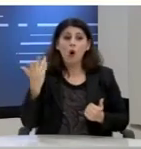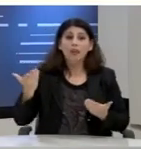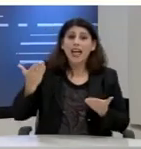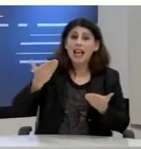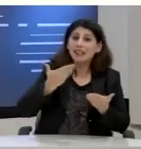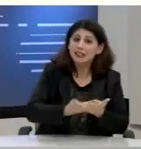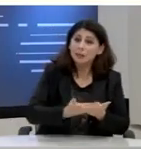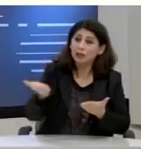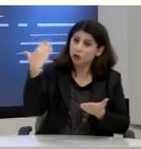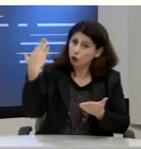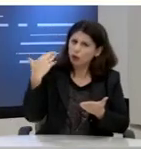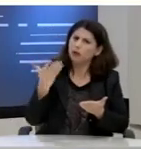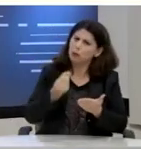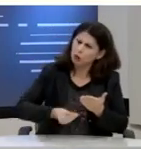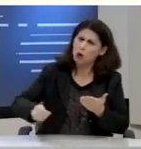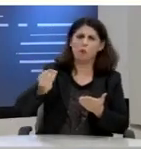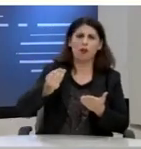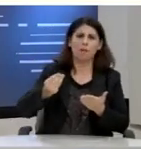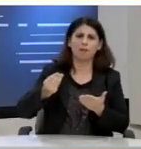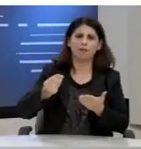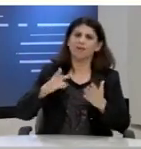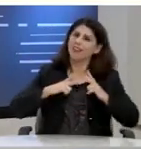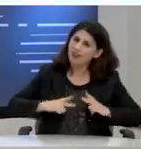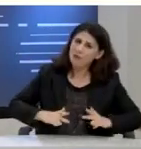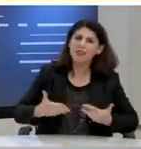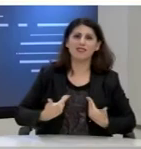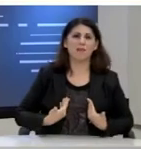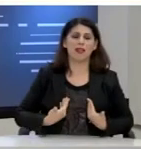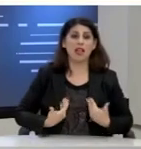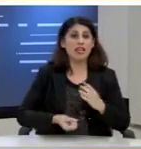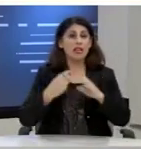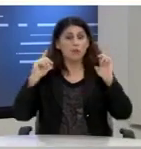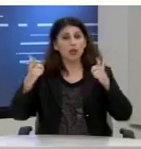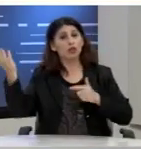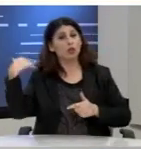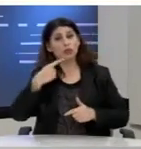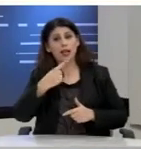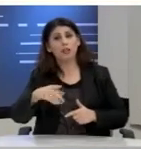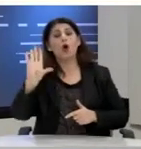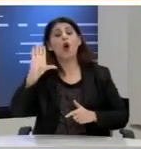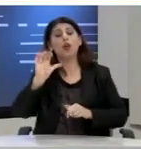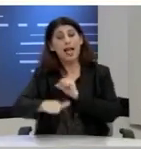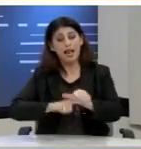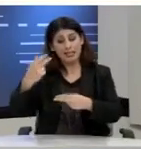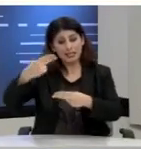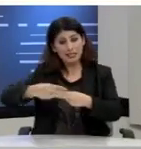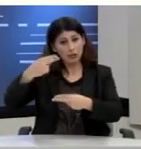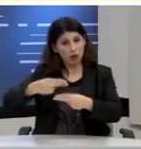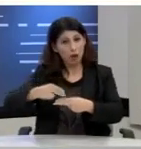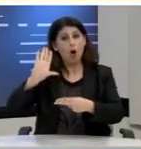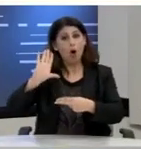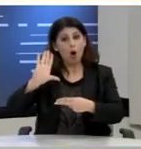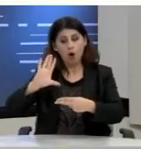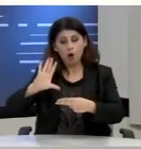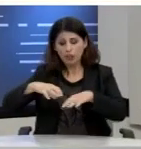είχατε τότε και πολλά περισσότερα, τα ικανοποίησαμε. Η Νέα Δημοκρατία έλεγε τότε όχι αλλαγές στα σύνορα, όχι